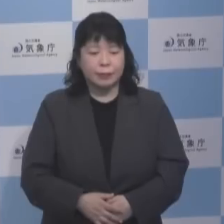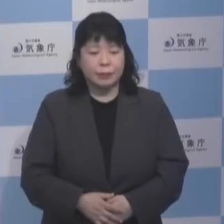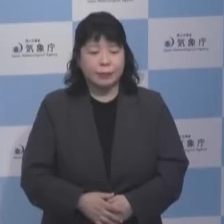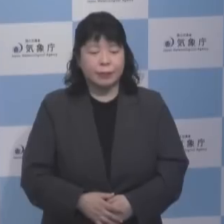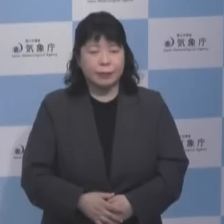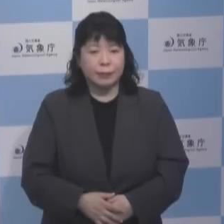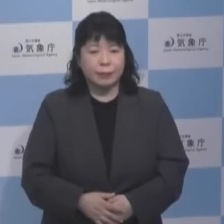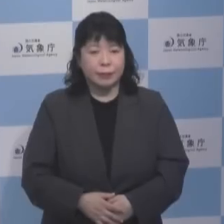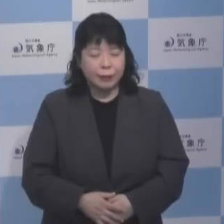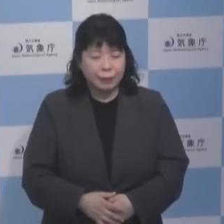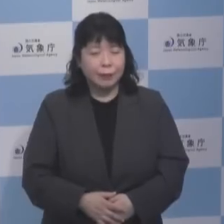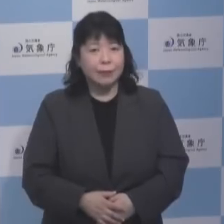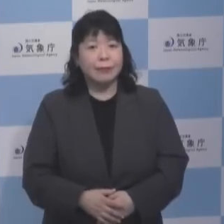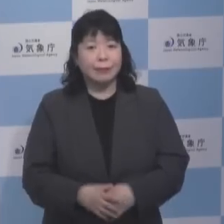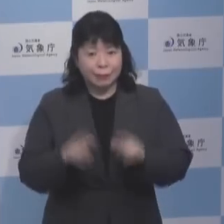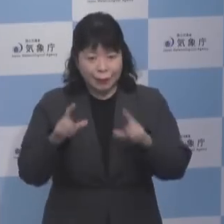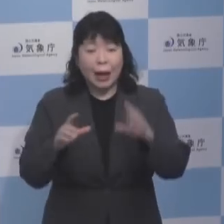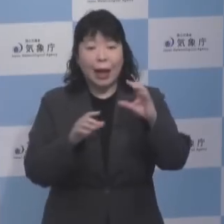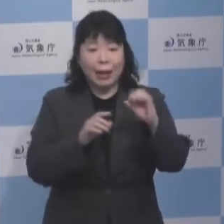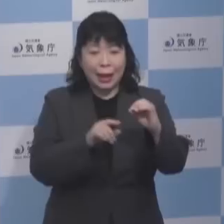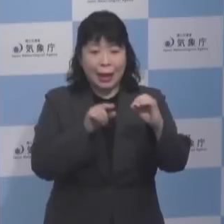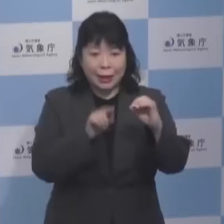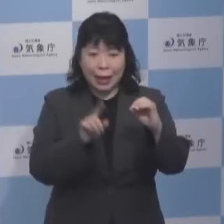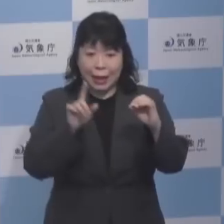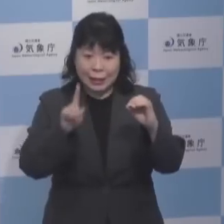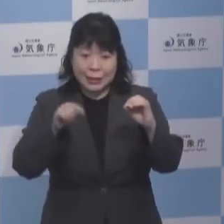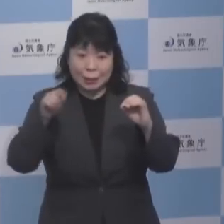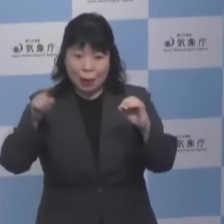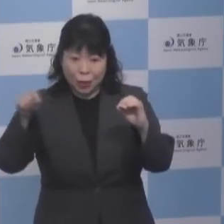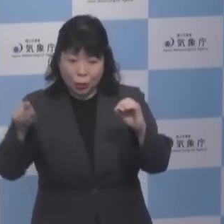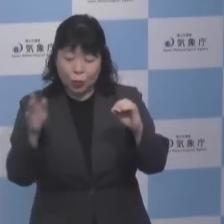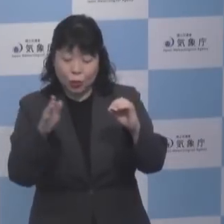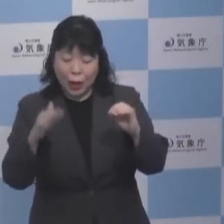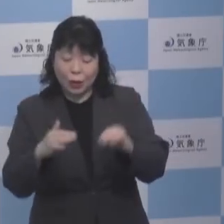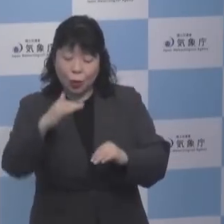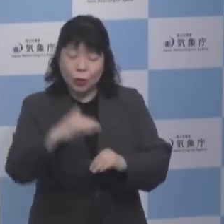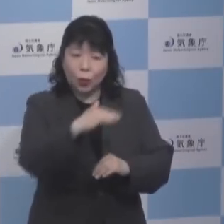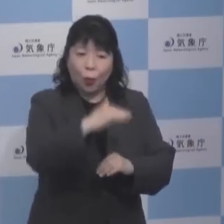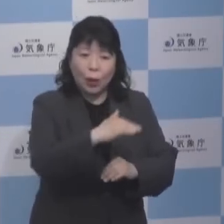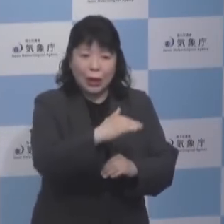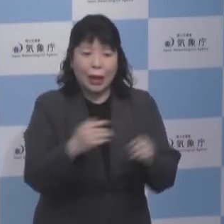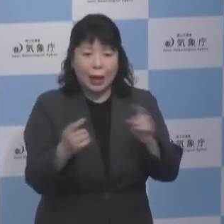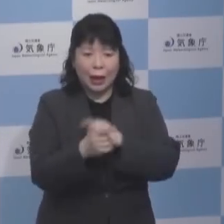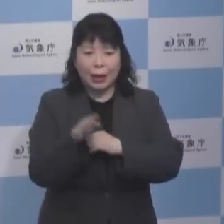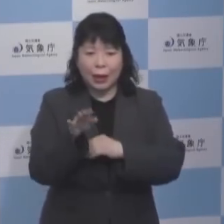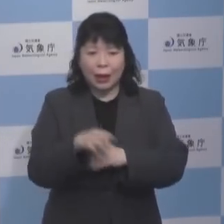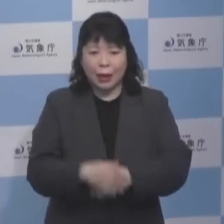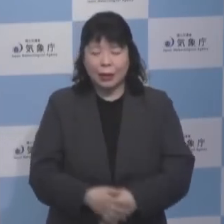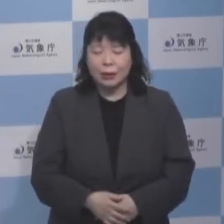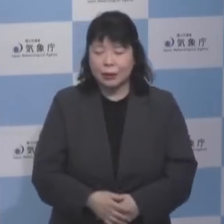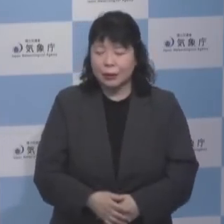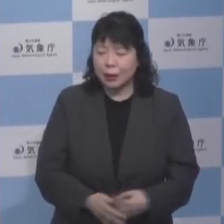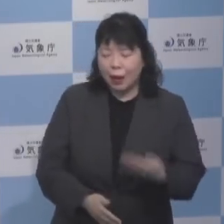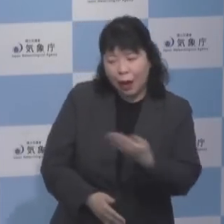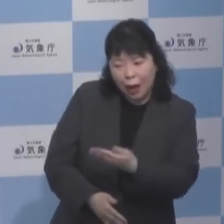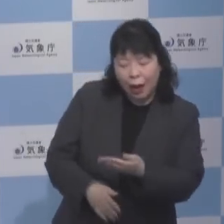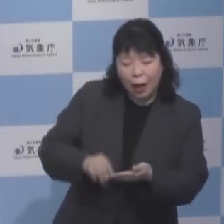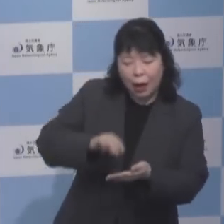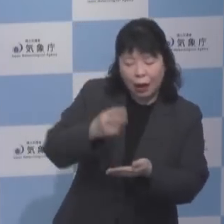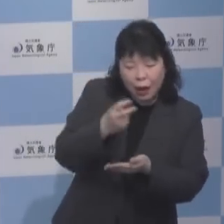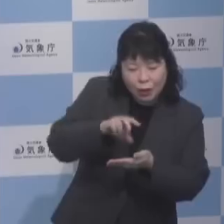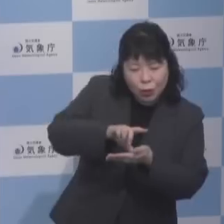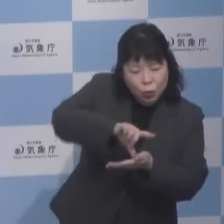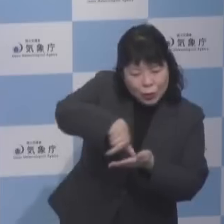0.1 メートル程度の潮位変化を観測しています。 観測された 珠洲市、長